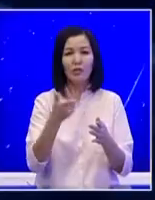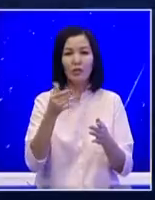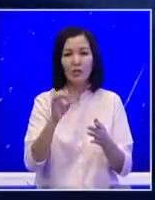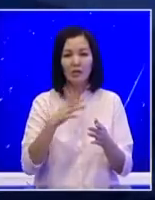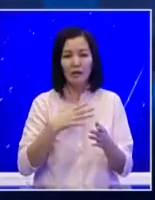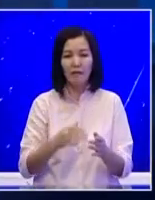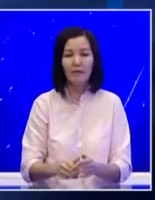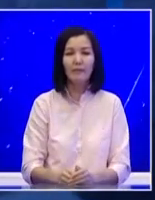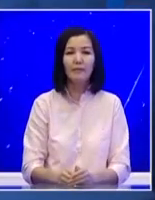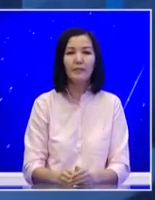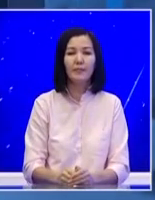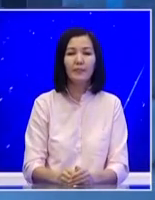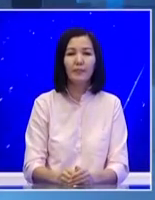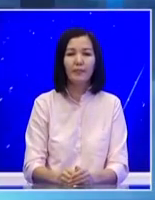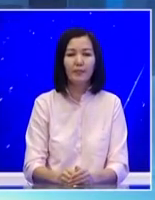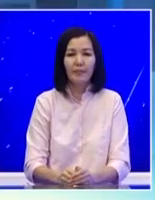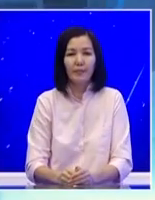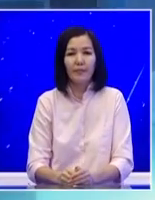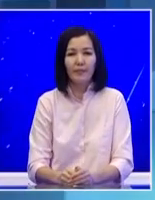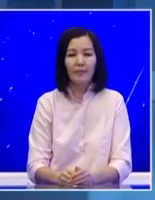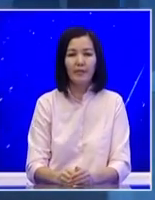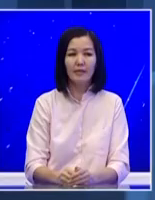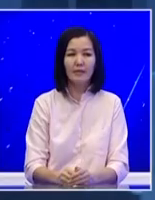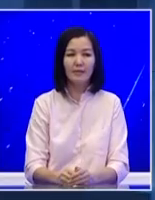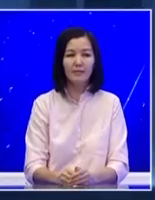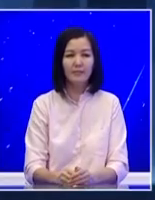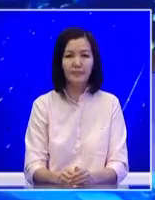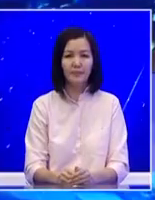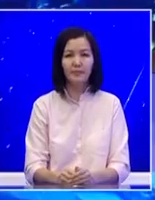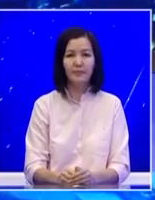гектаров. Ануар Амангельдинов, Жасон Шенгенже, телеканал ЖТСУ.